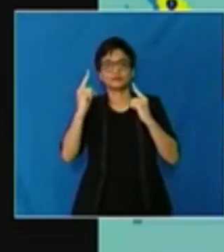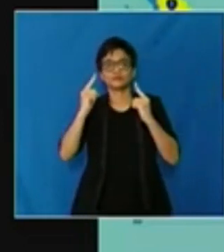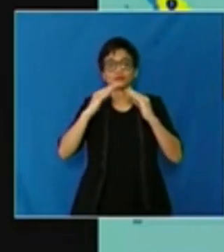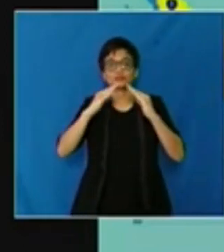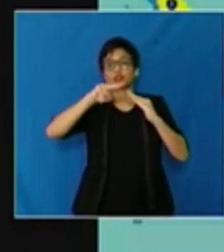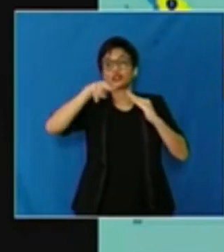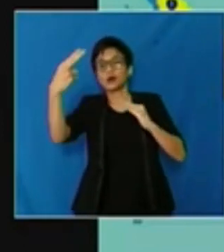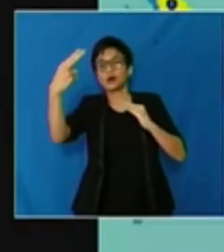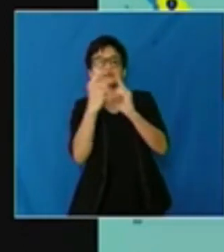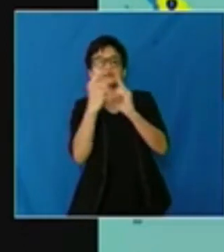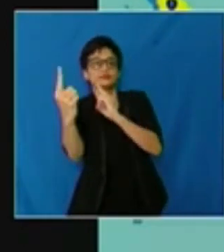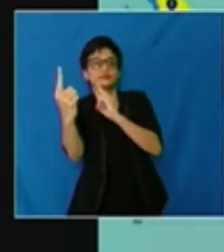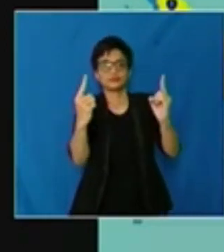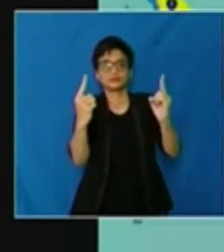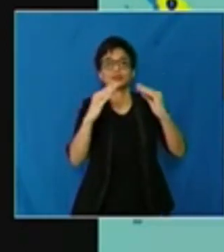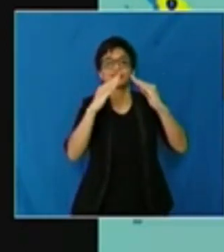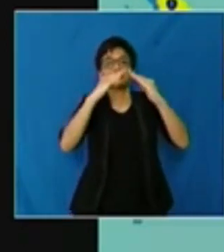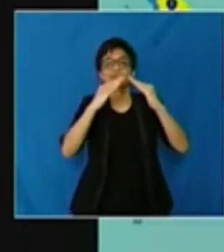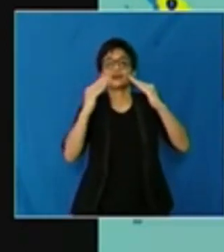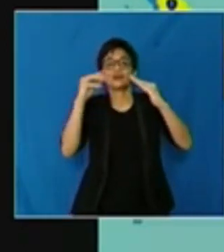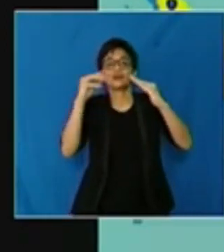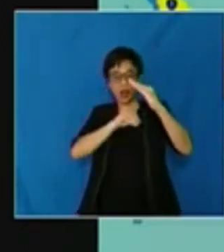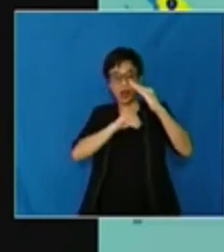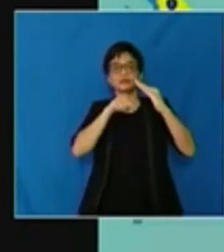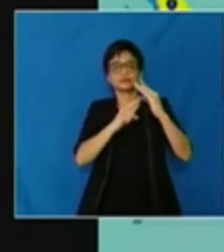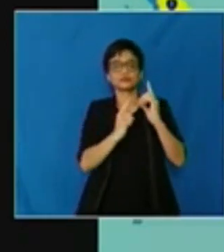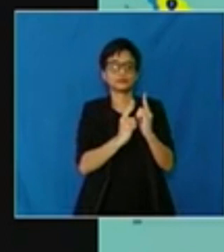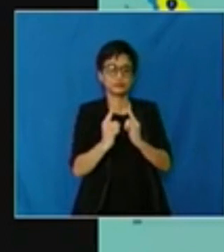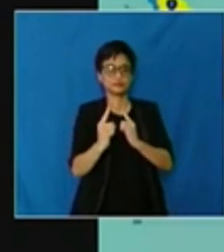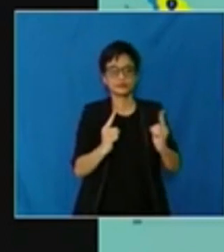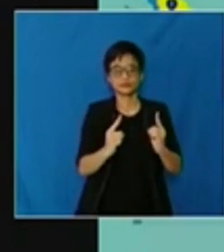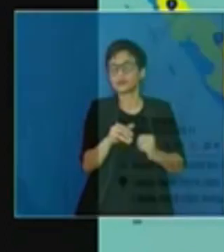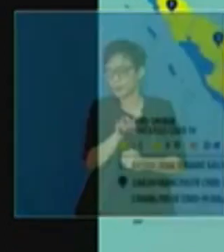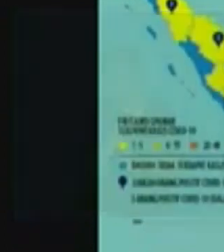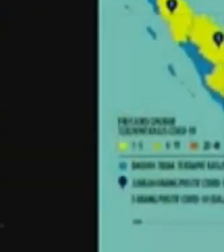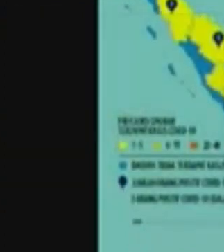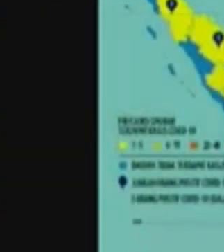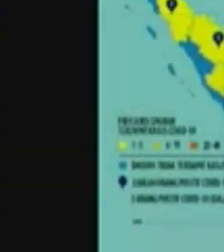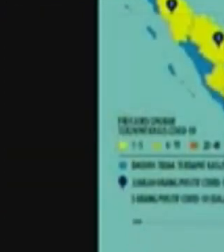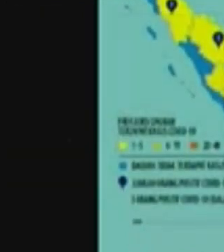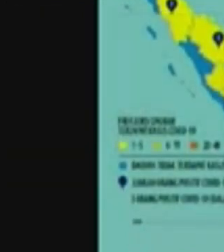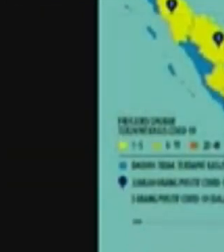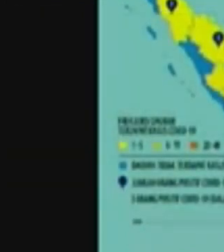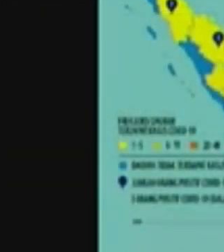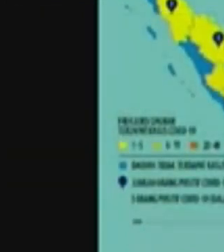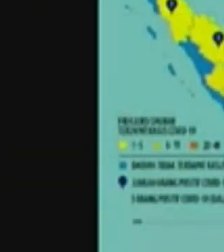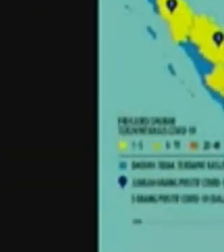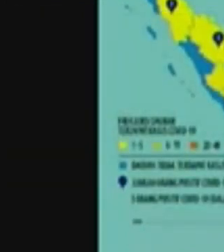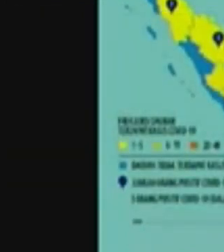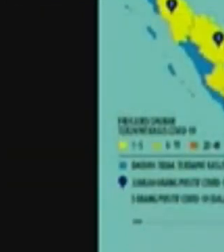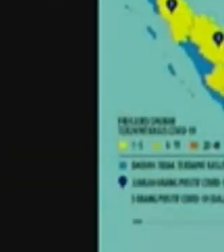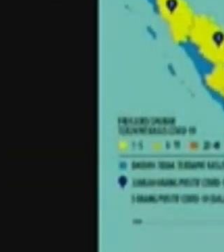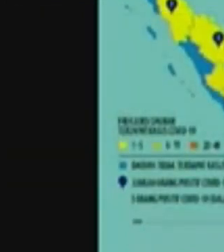rumah di dalam rumah pun diupayakan untuk bisa menjaga gerak Kemudian yang kedua